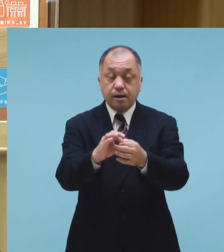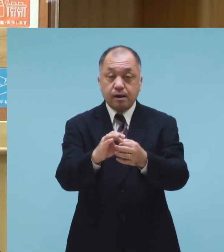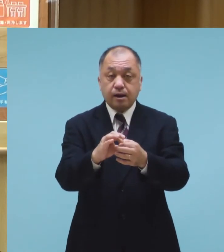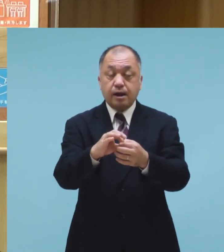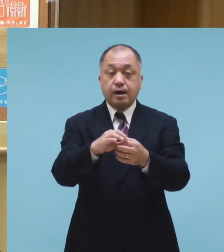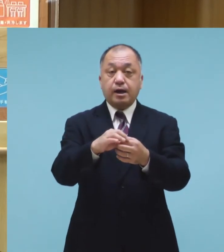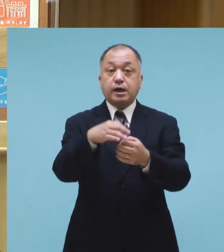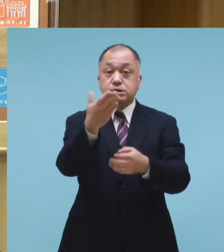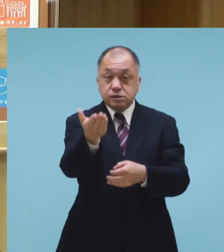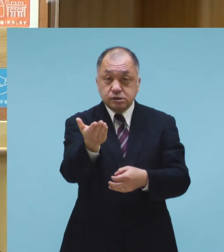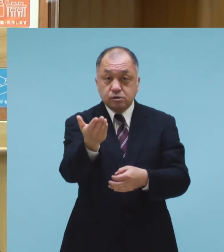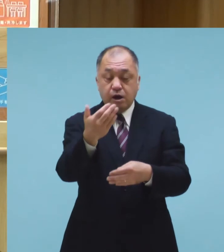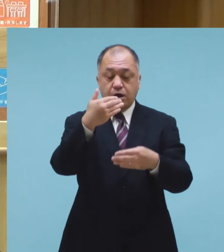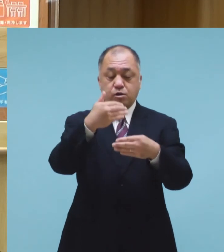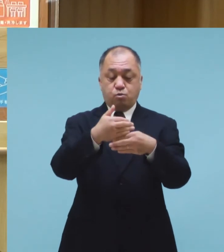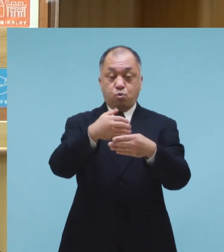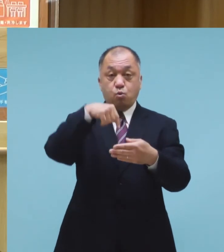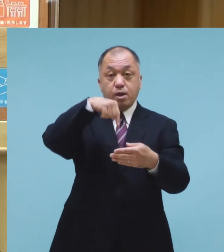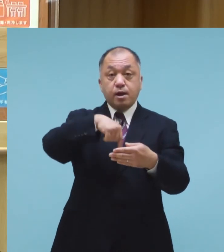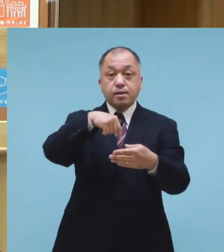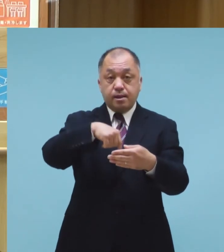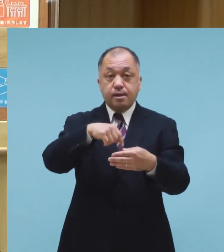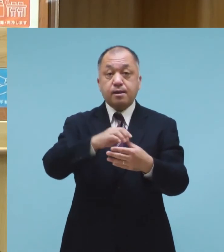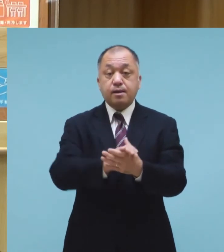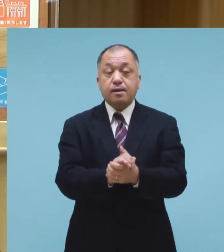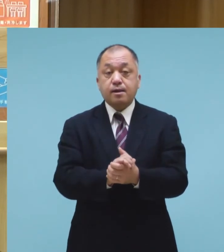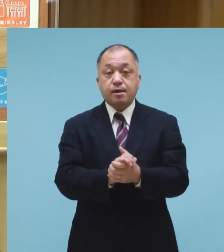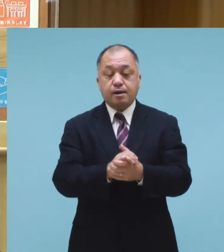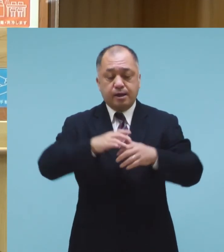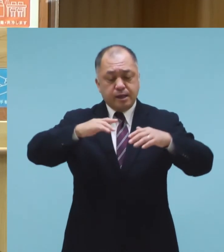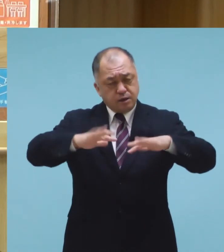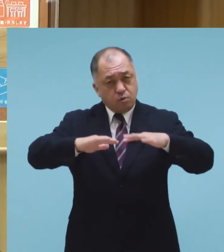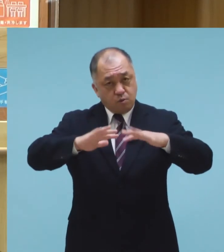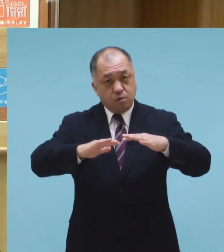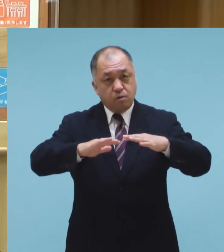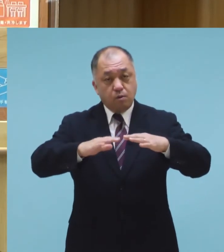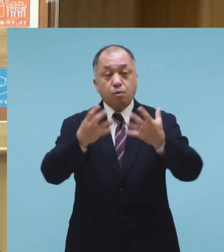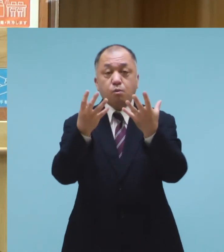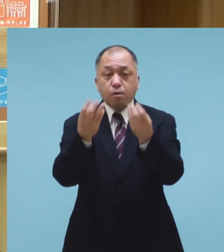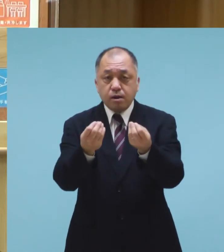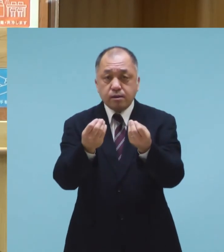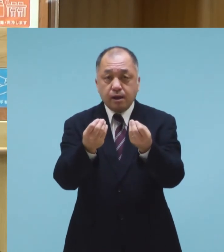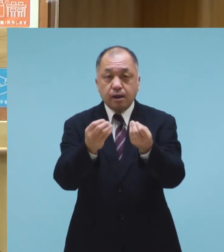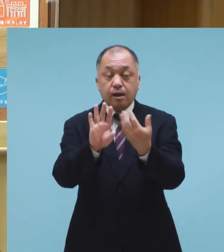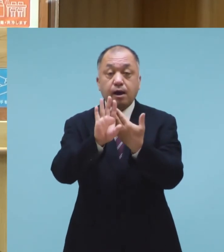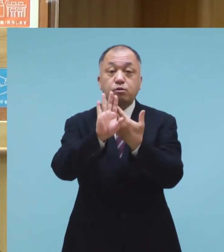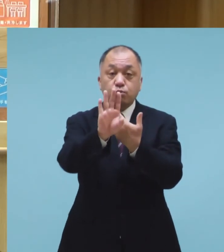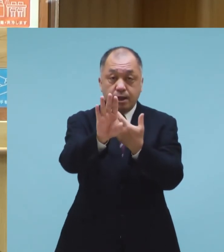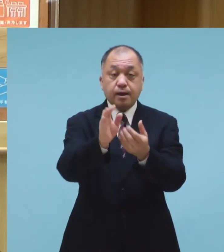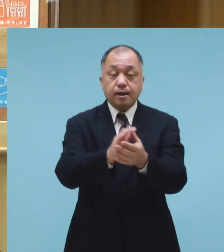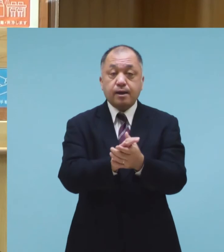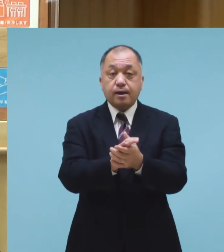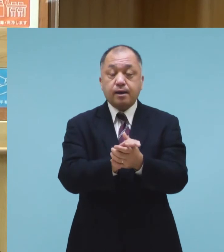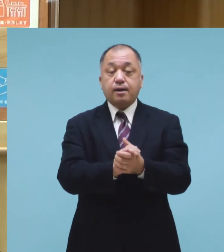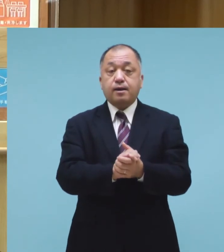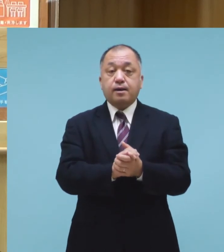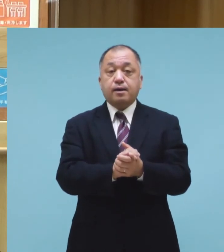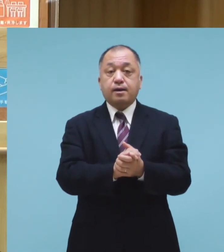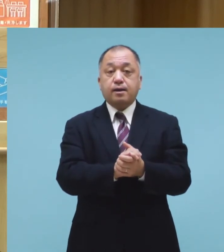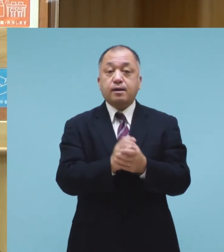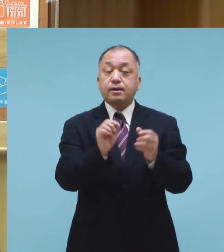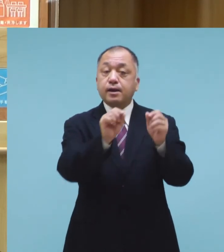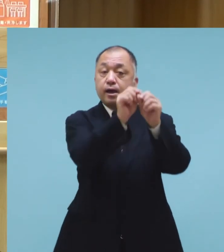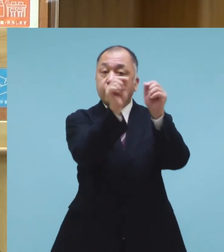から道庁内で、その議論があった上でのそういうその結果としてのああいうふうな出